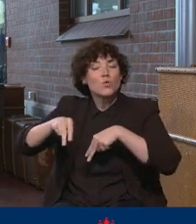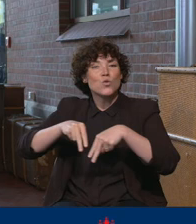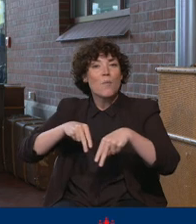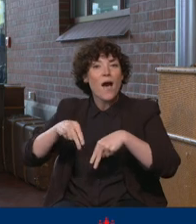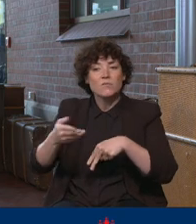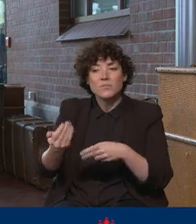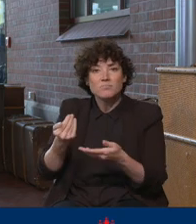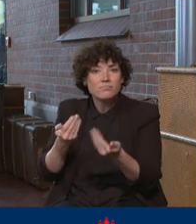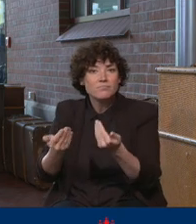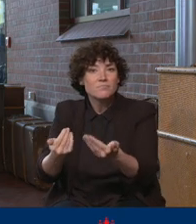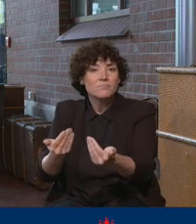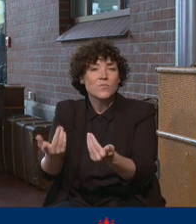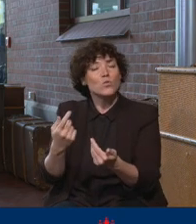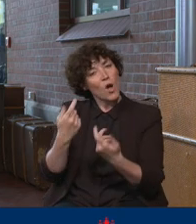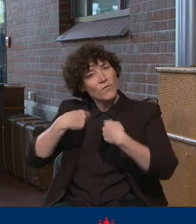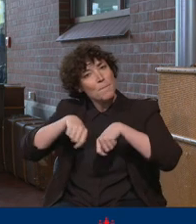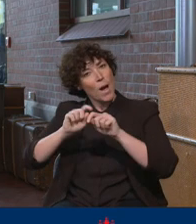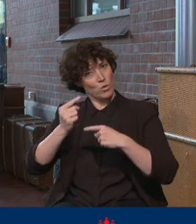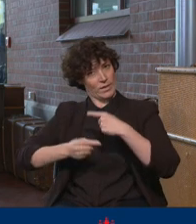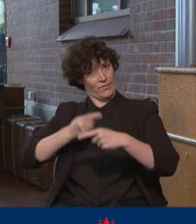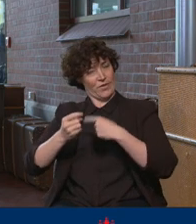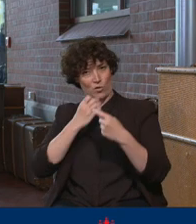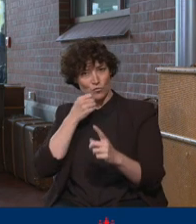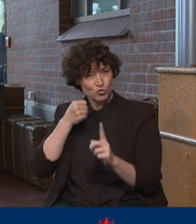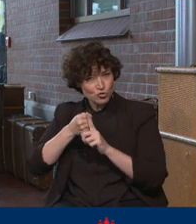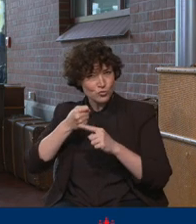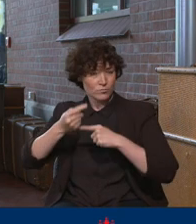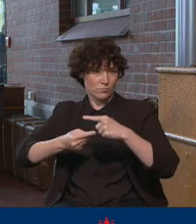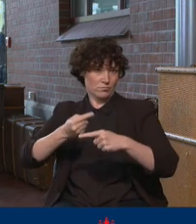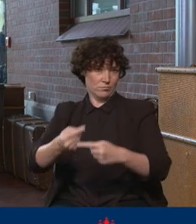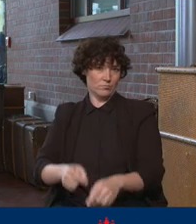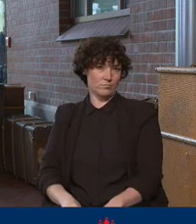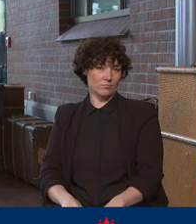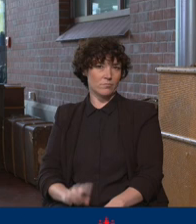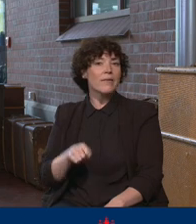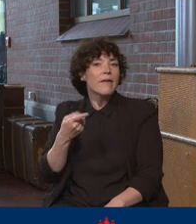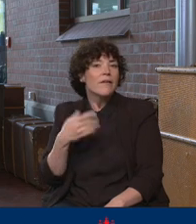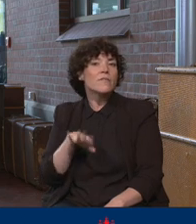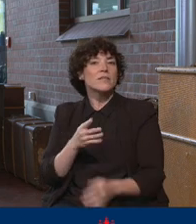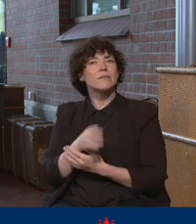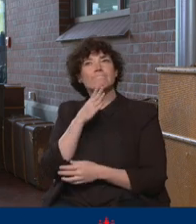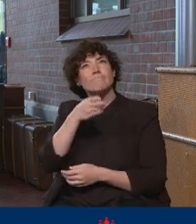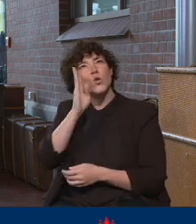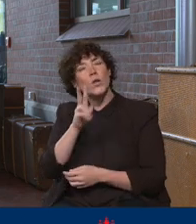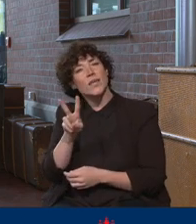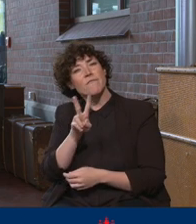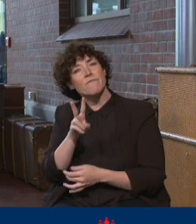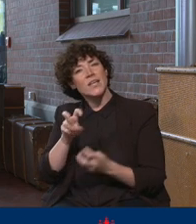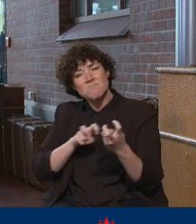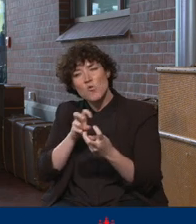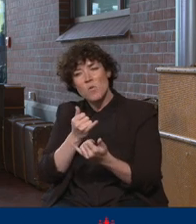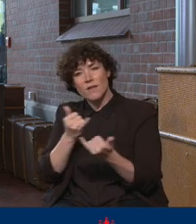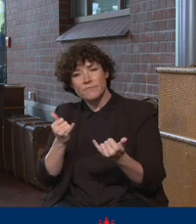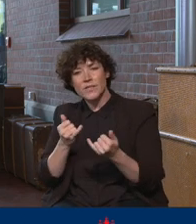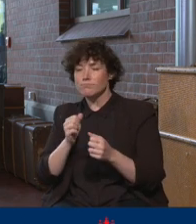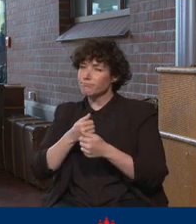und da auch eine bauliche entwicklung in gang zu setzen dann gab es sehr unterschiedliche vorstellungen wie man mit der nördlichen vettel umgehen kann das war so ein bild es